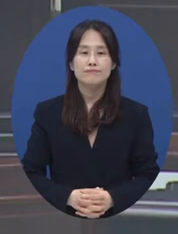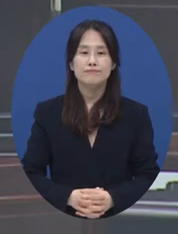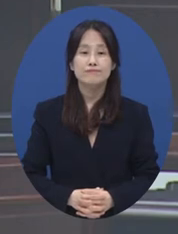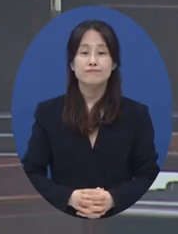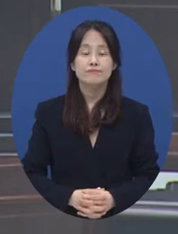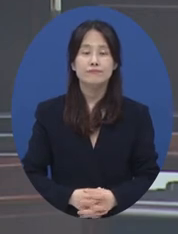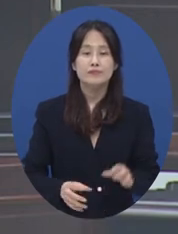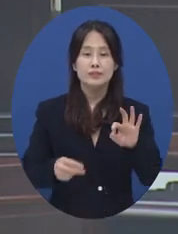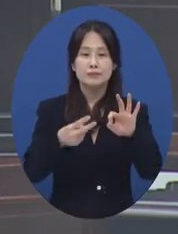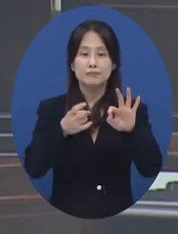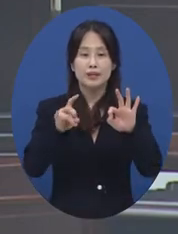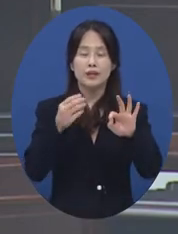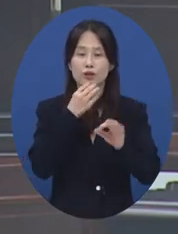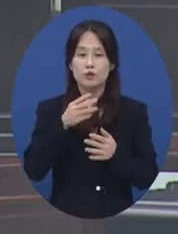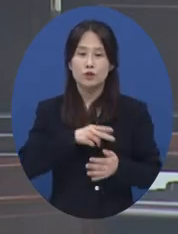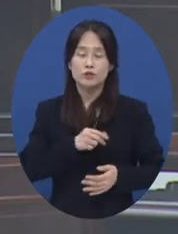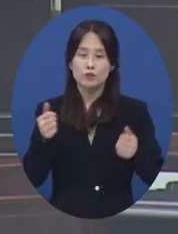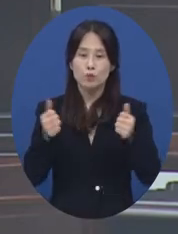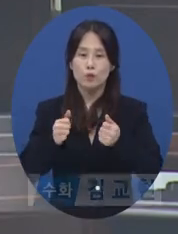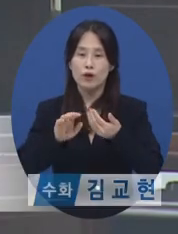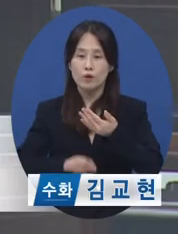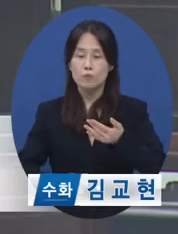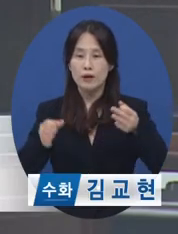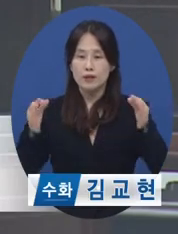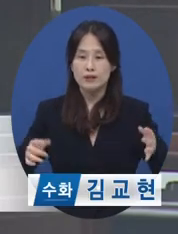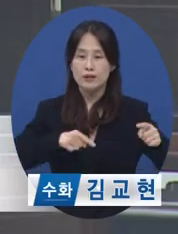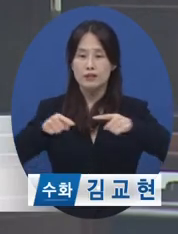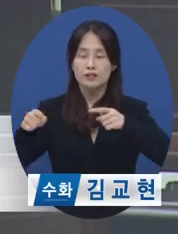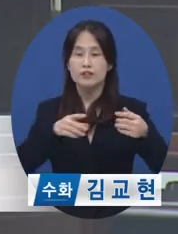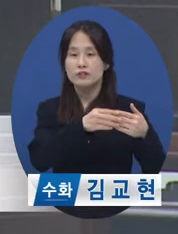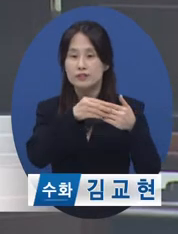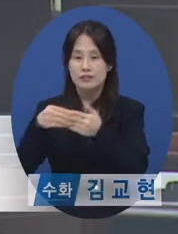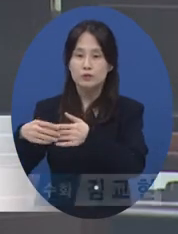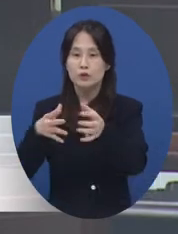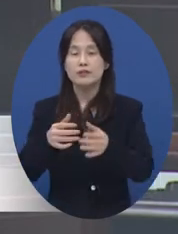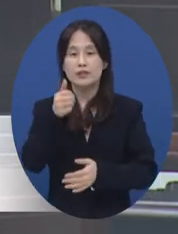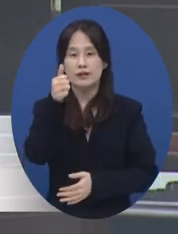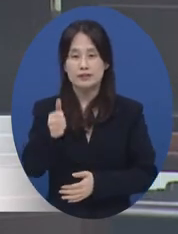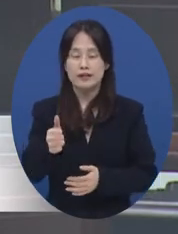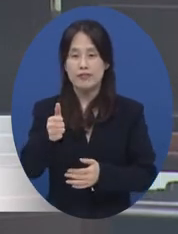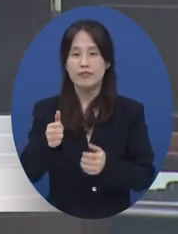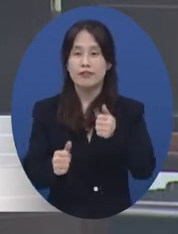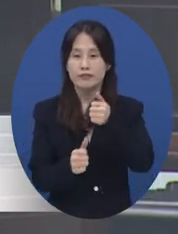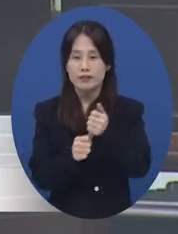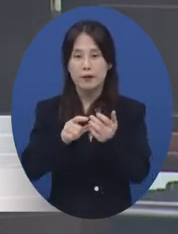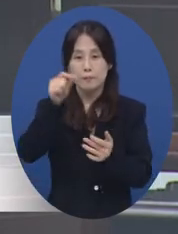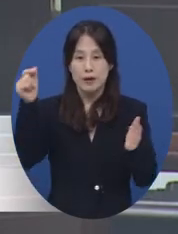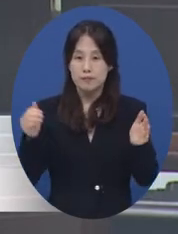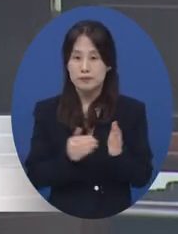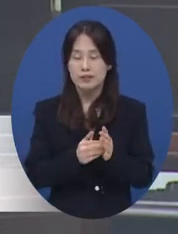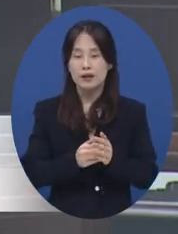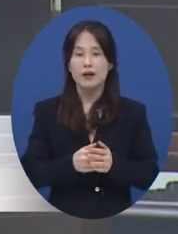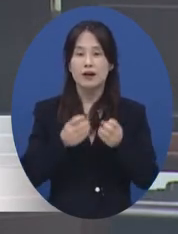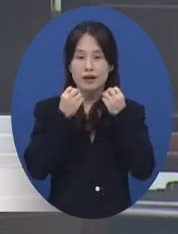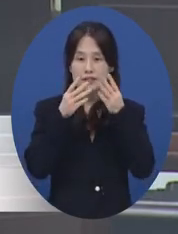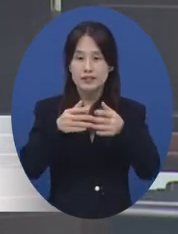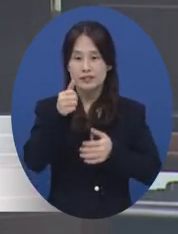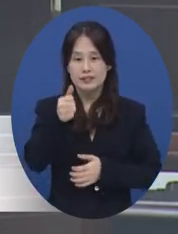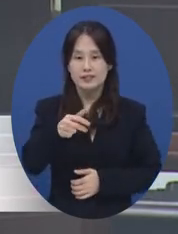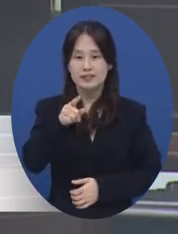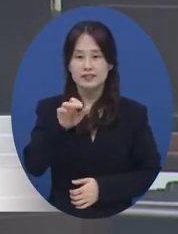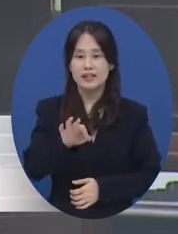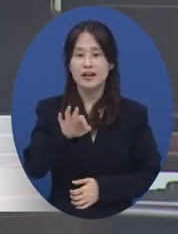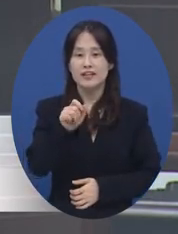제 10대 경기도의회 후반기의 점을 이끌어나갈 의장단 이 선출되었습니다 신임 의장의 는 장 연구위원이